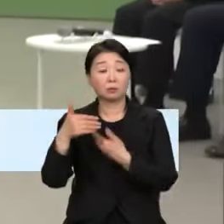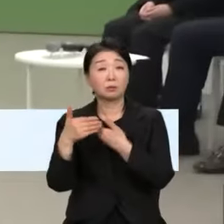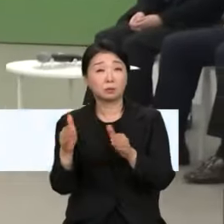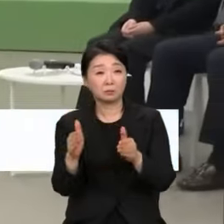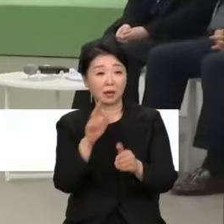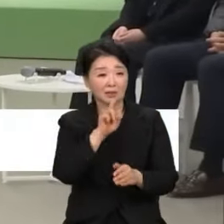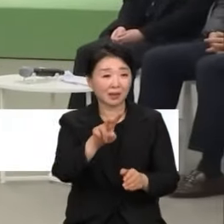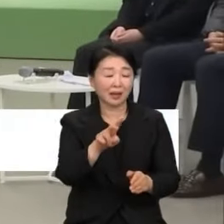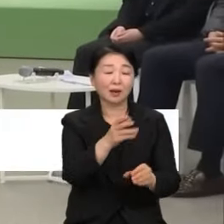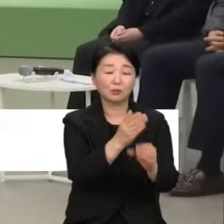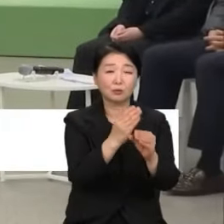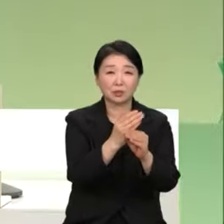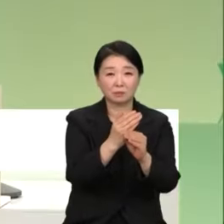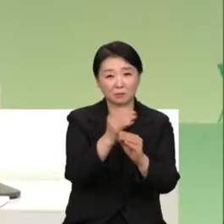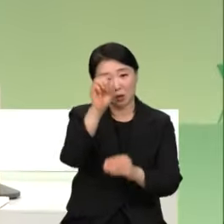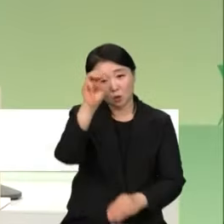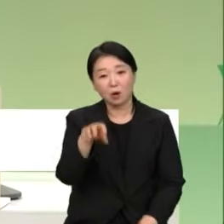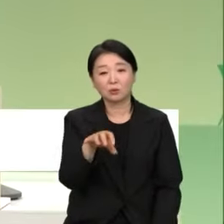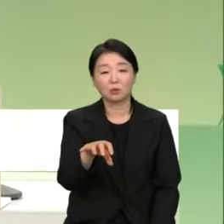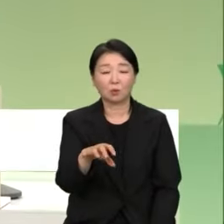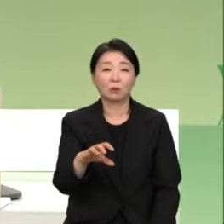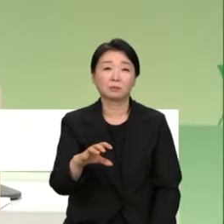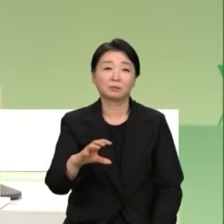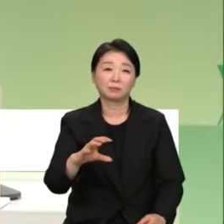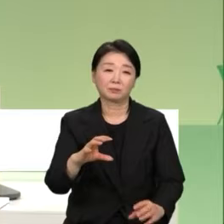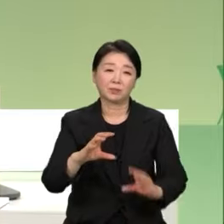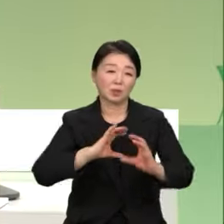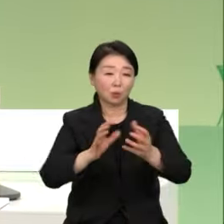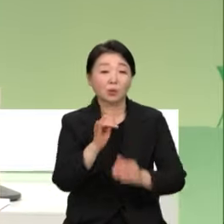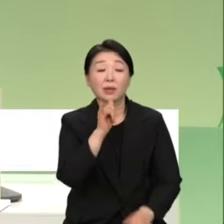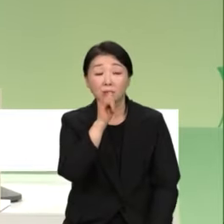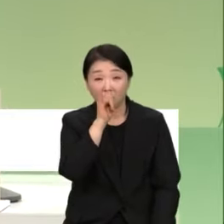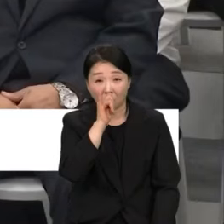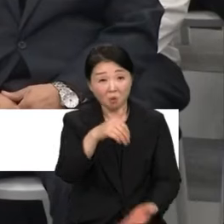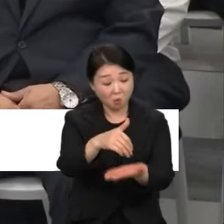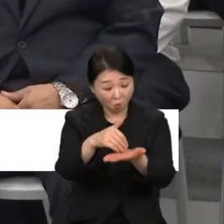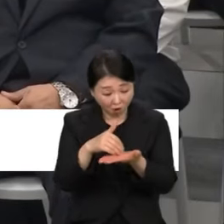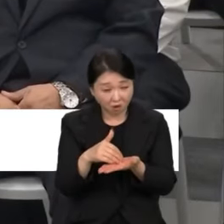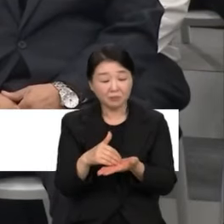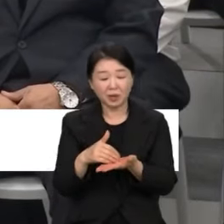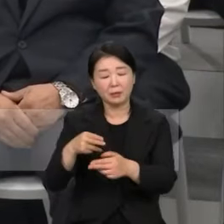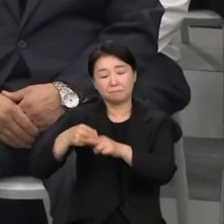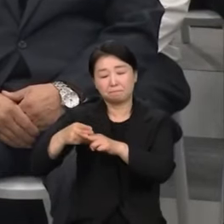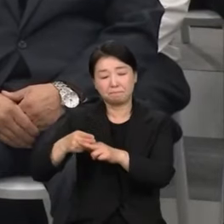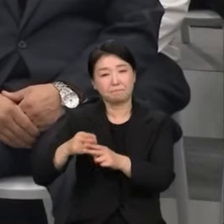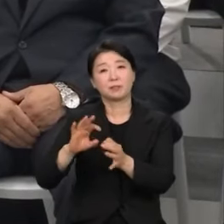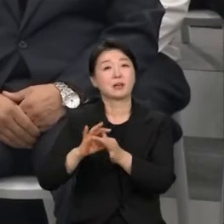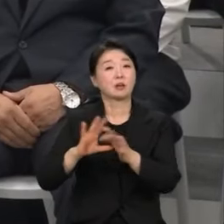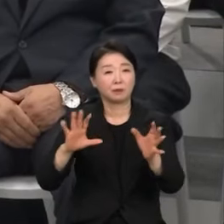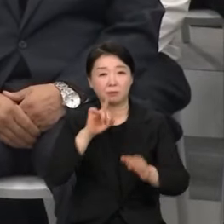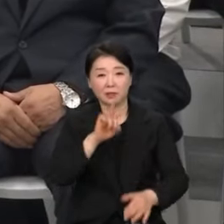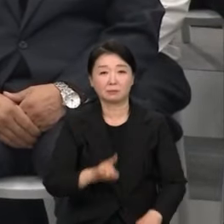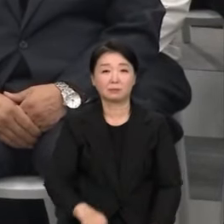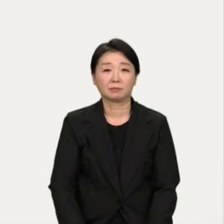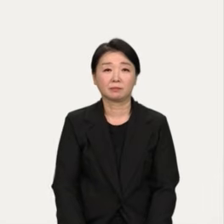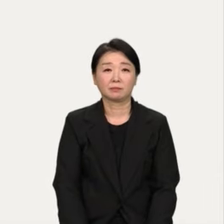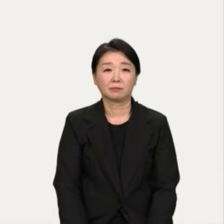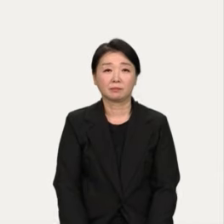야당 텃밭인 광주에서도 민생 토론회를 원하는 만큼 관권 선거와는 거리가 멀다고